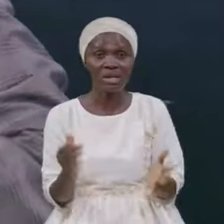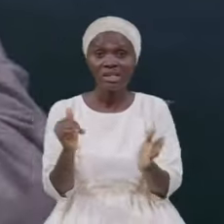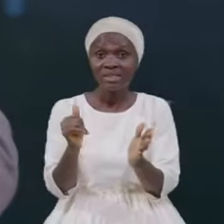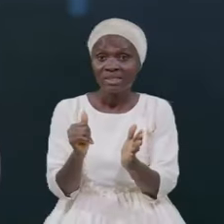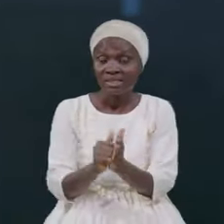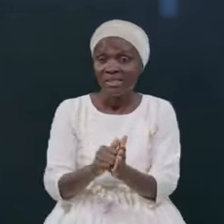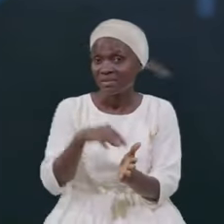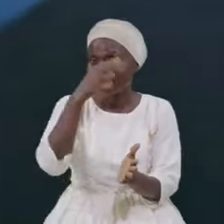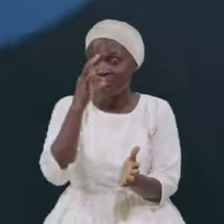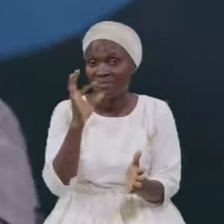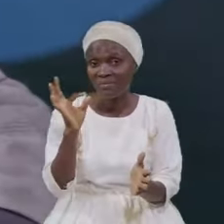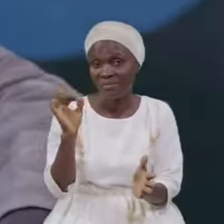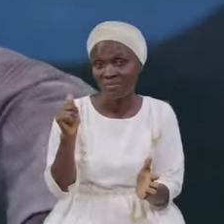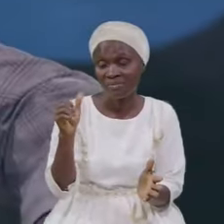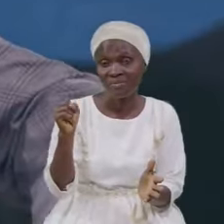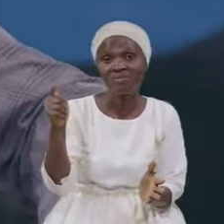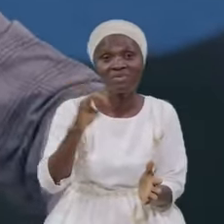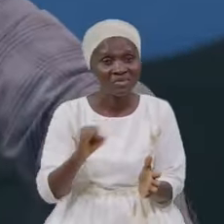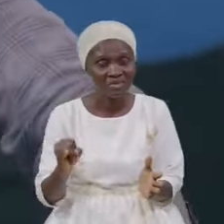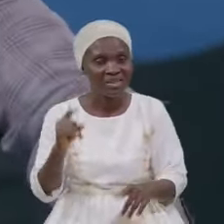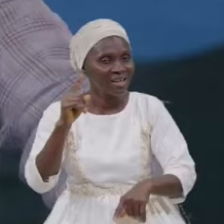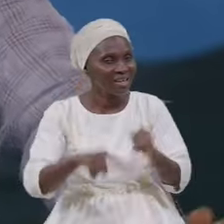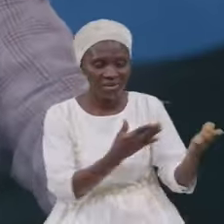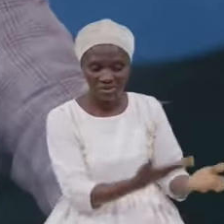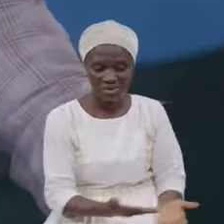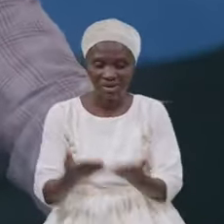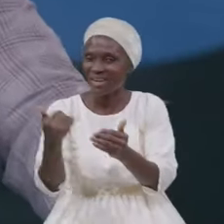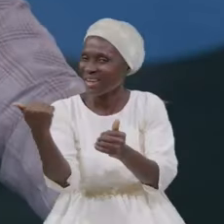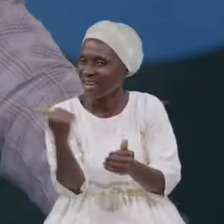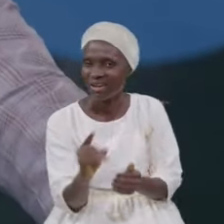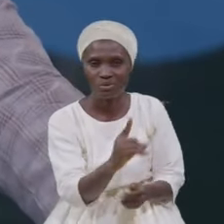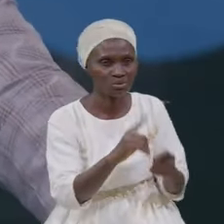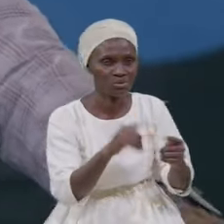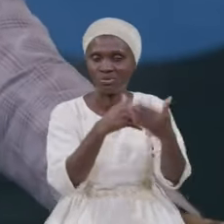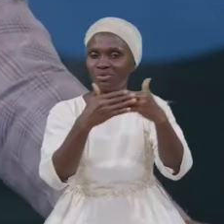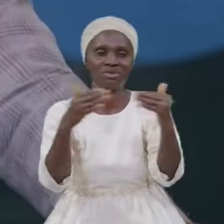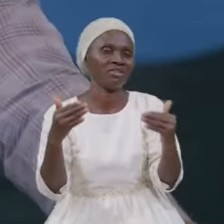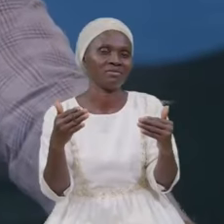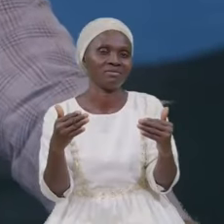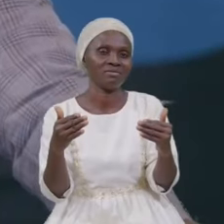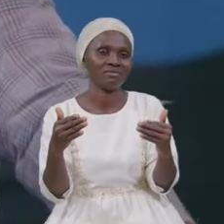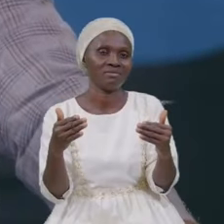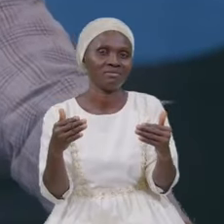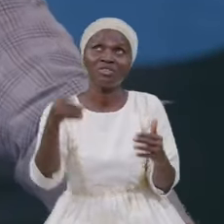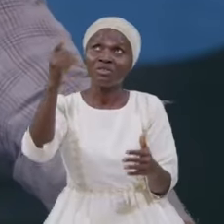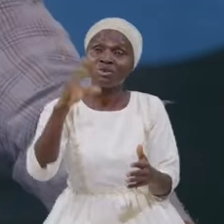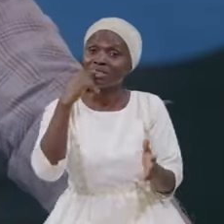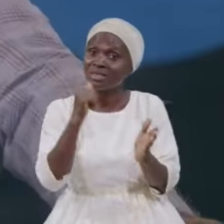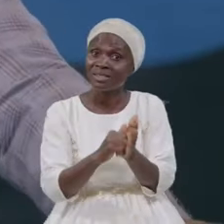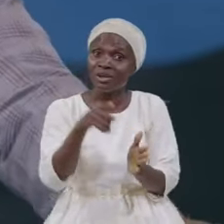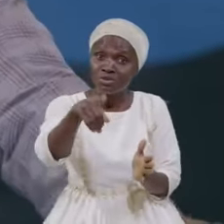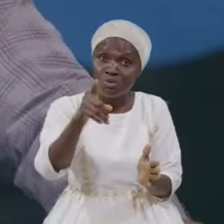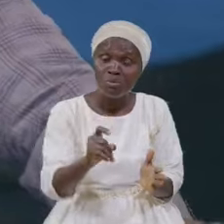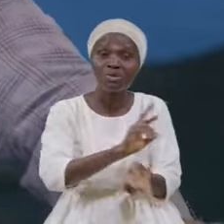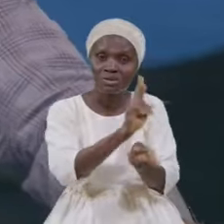Il ne t'a pas dit que tu dois jeûner 40 jours, 40 nuits. Il a dit que tu dois naître, te repentir. Prédicateur, guerrier